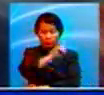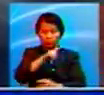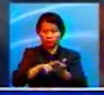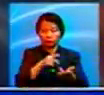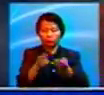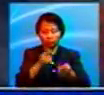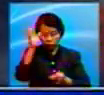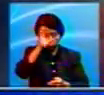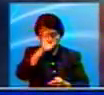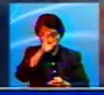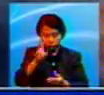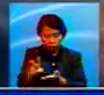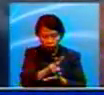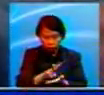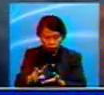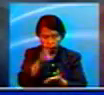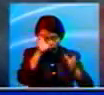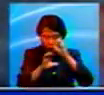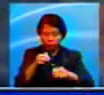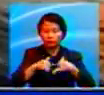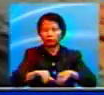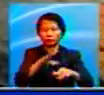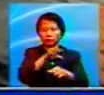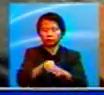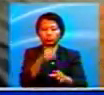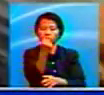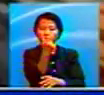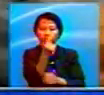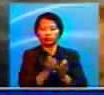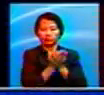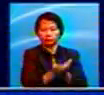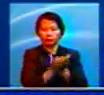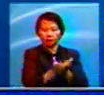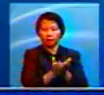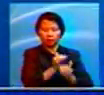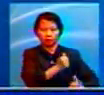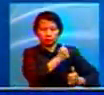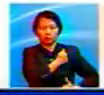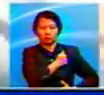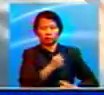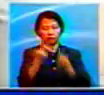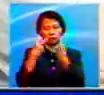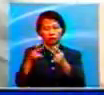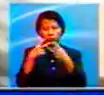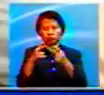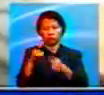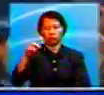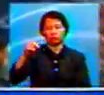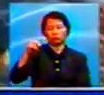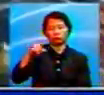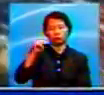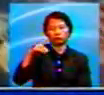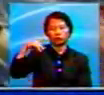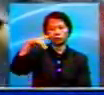usaha mencari secara visual diteruskan melibatkan 11 kapal dan tentera dan juga 11 pesawat